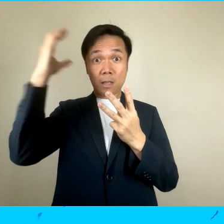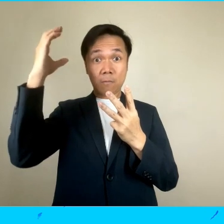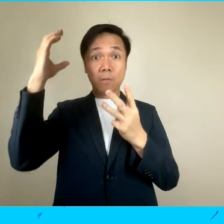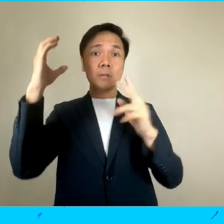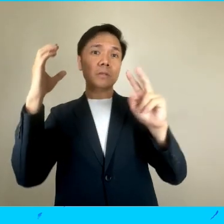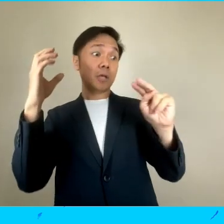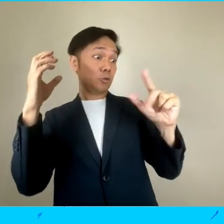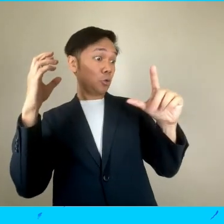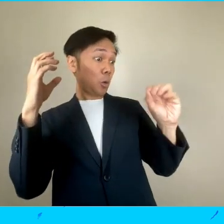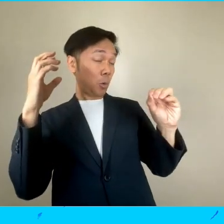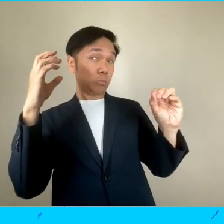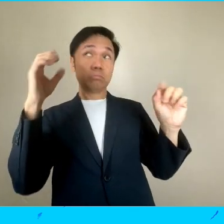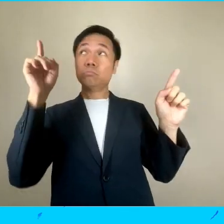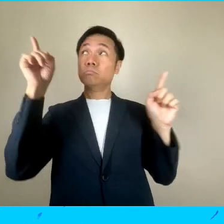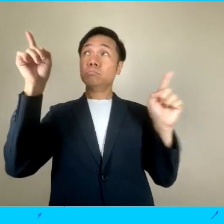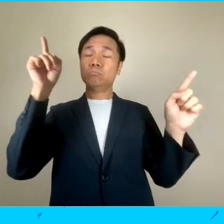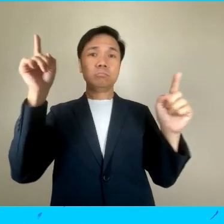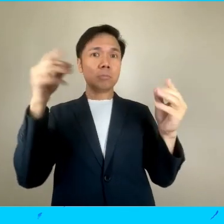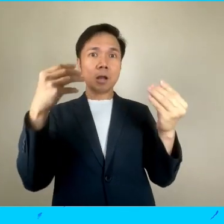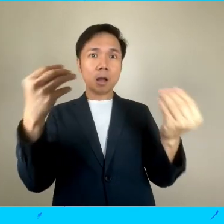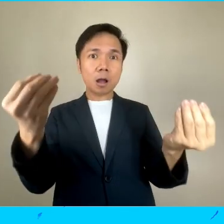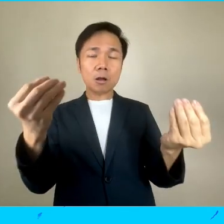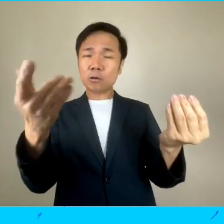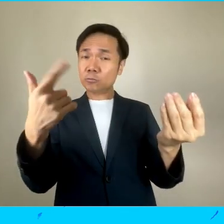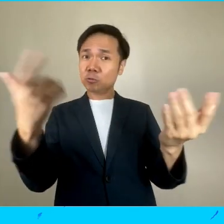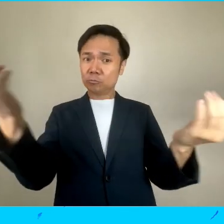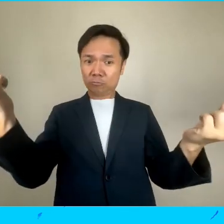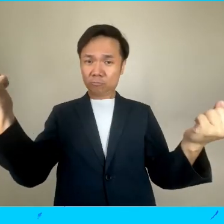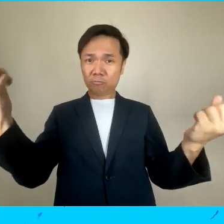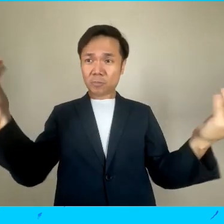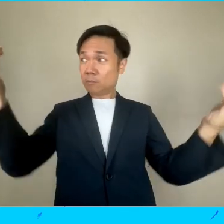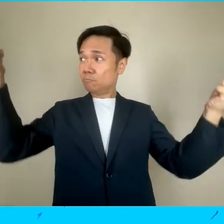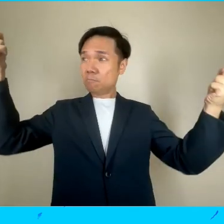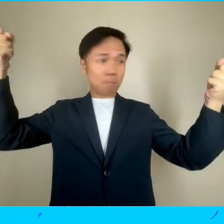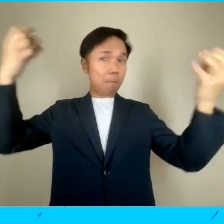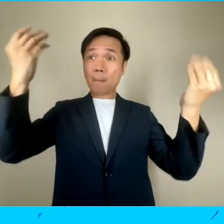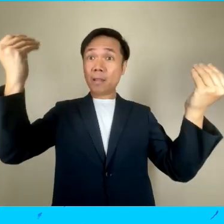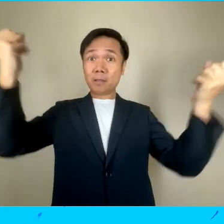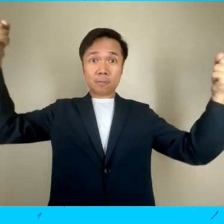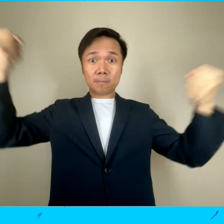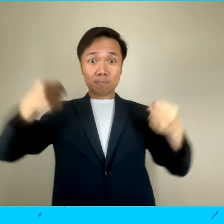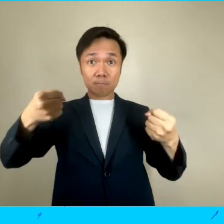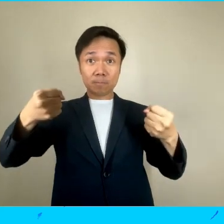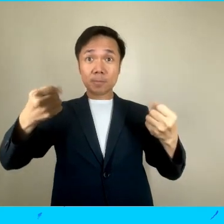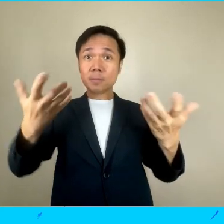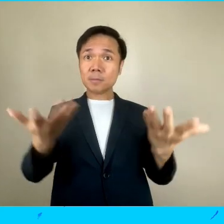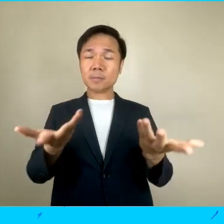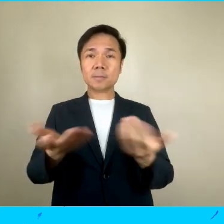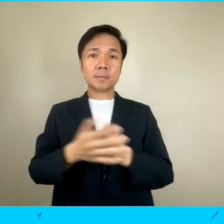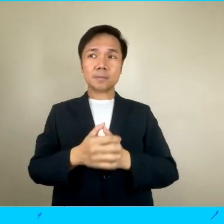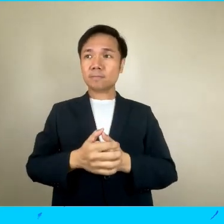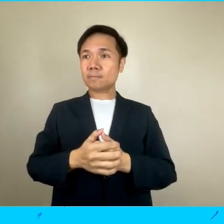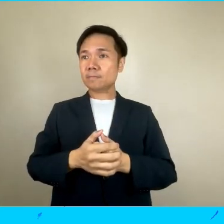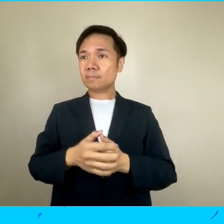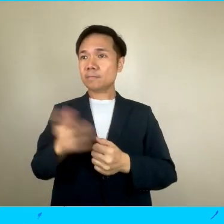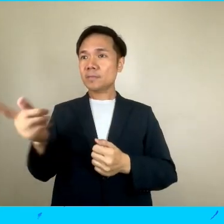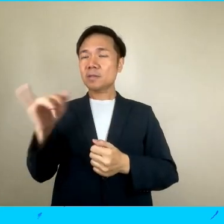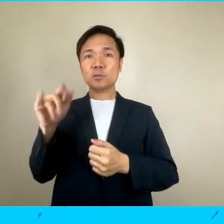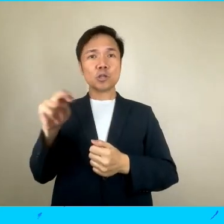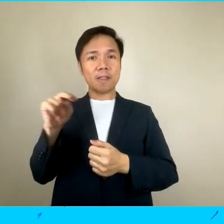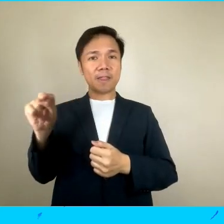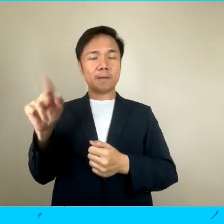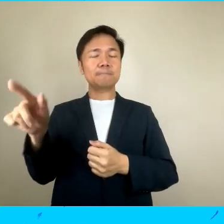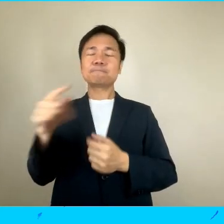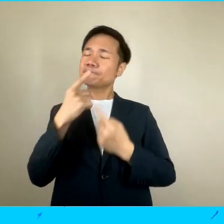que les gouvernements et les ONG ont besoin pour financer les adolescents? Bon,